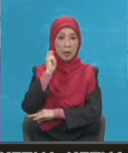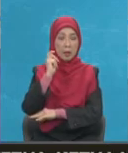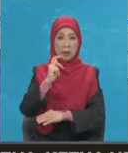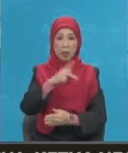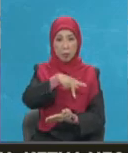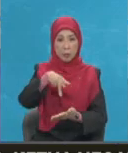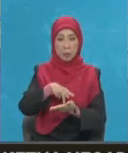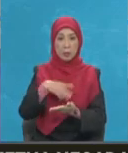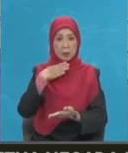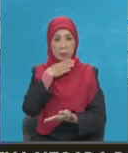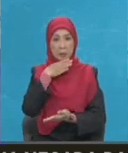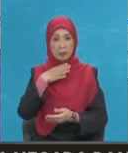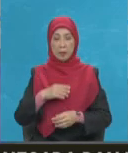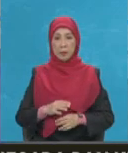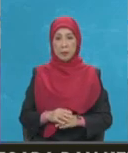Belia Bandar Seri Begawan.